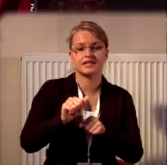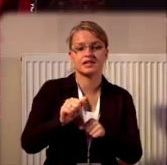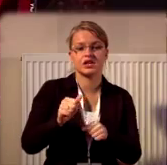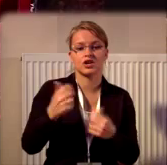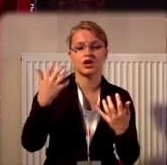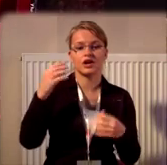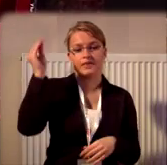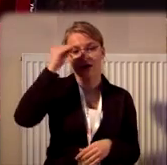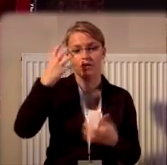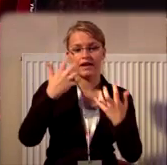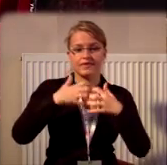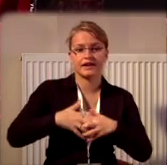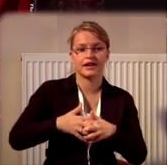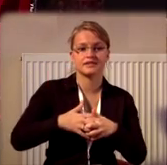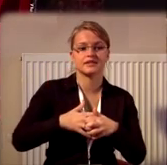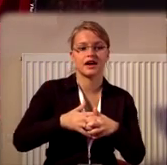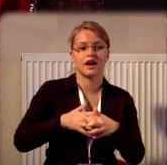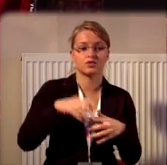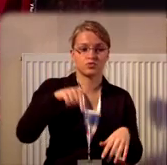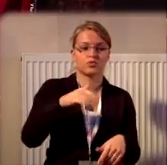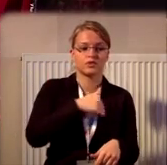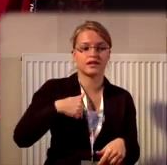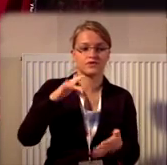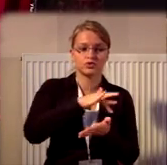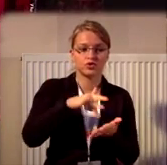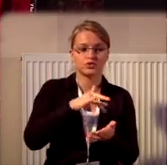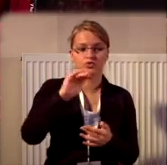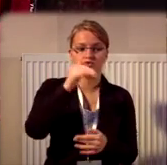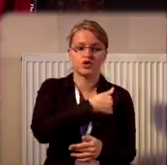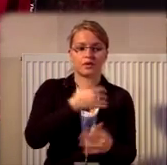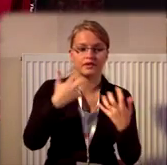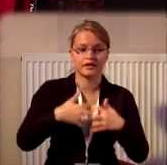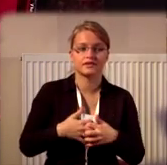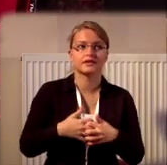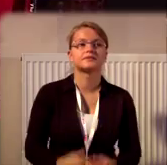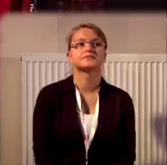integracyjnego, między innymi u nas w szkole, w Zespole Szkół Integracyjnych we Wrocławiu.